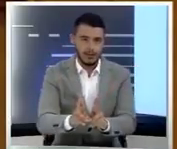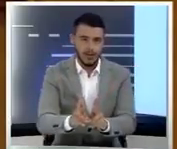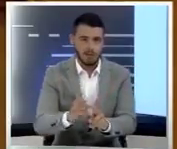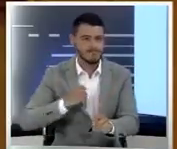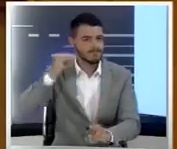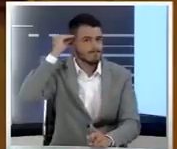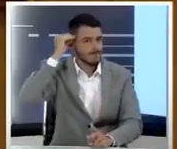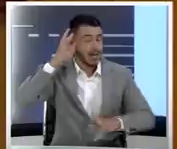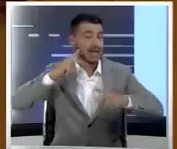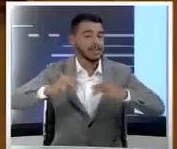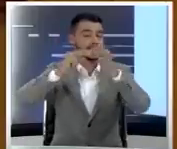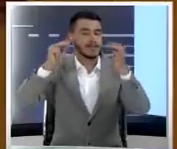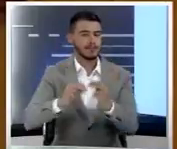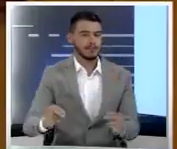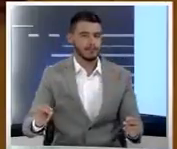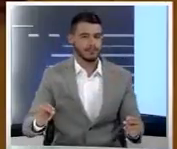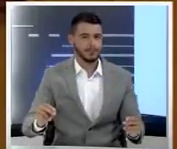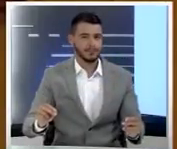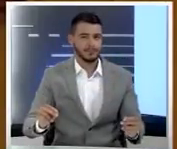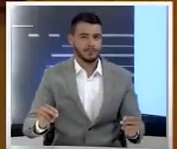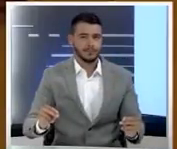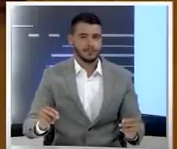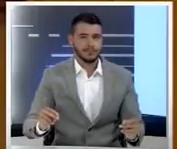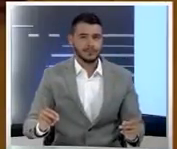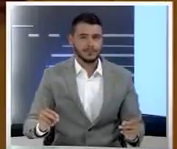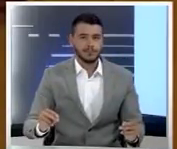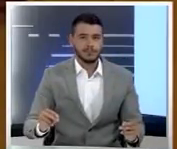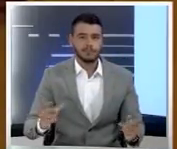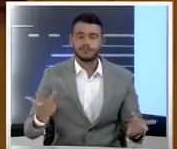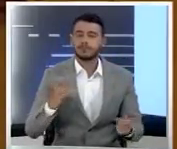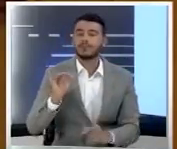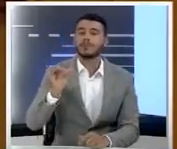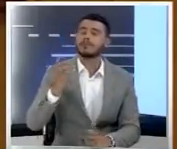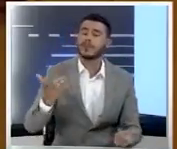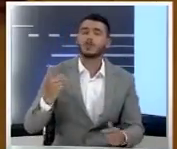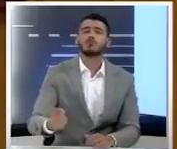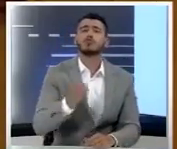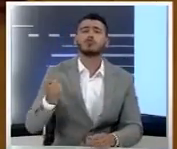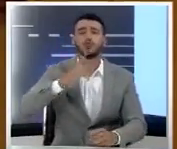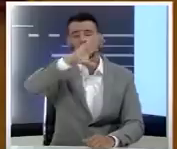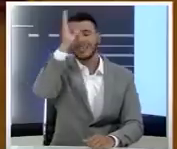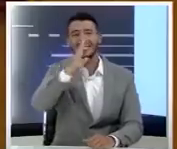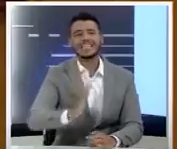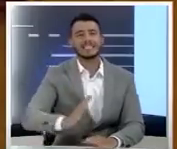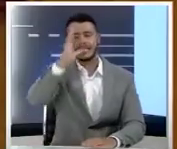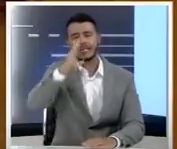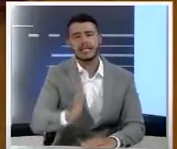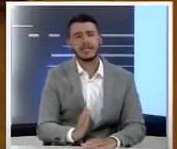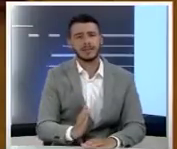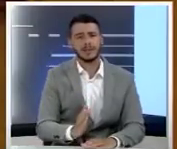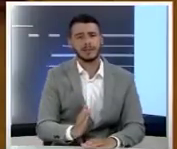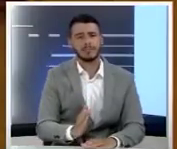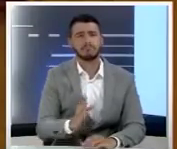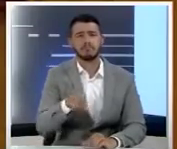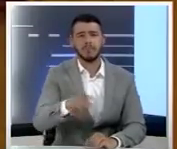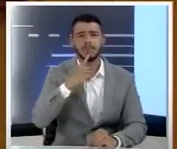συμπέρασμα. Και αυτό είναι το εξής. Κάθε μεγάλη κρίση έχει αποδειχθεί ότι αναδεικνύει